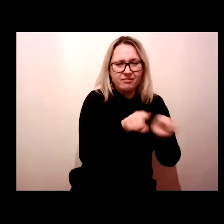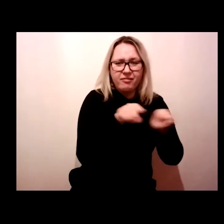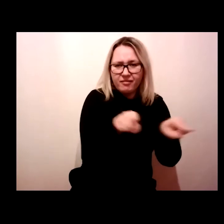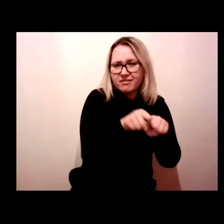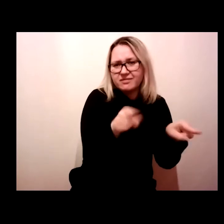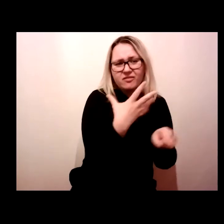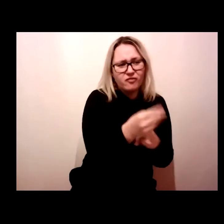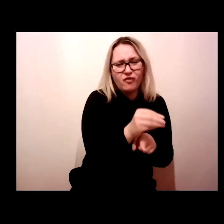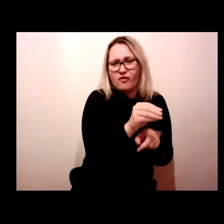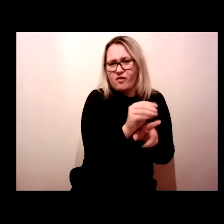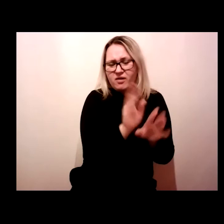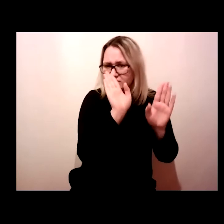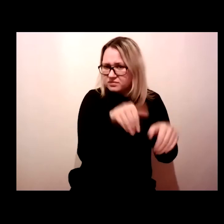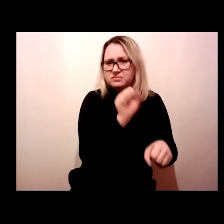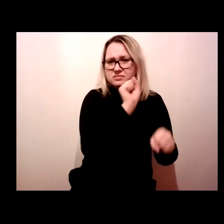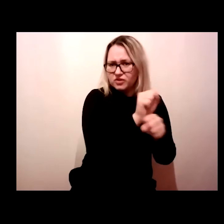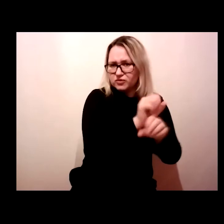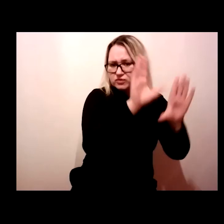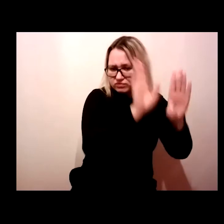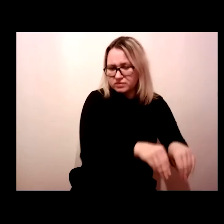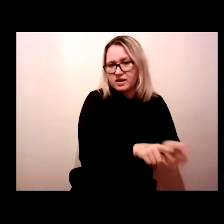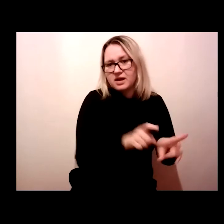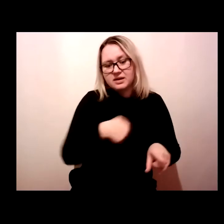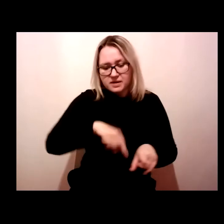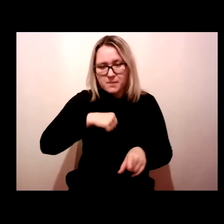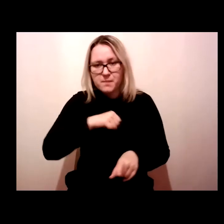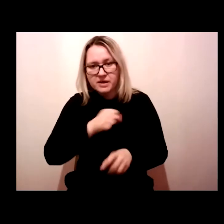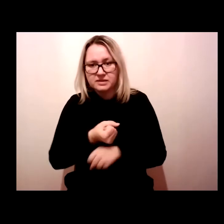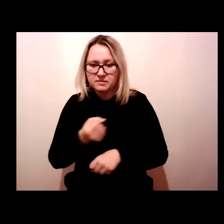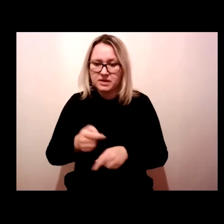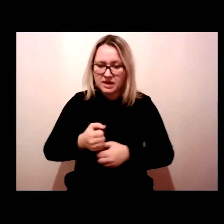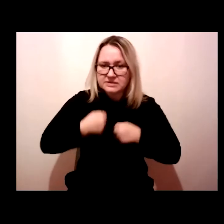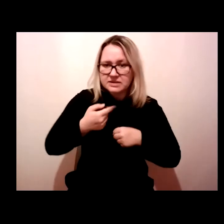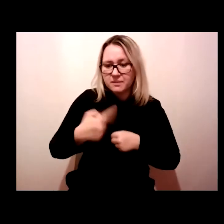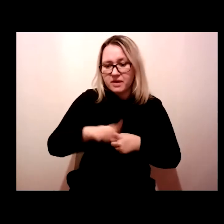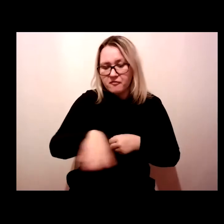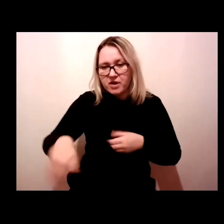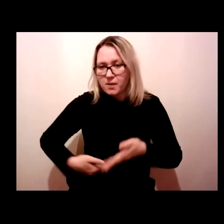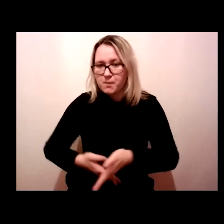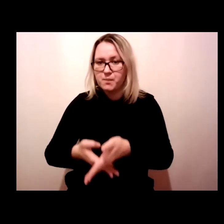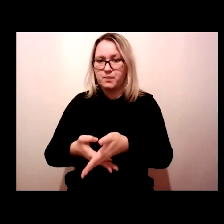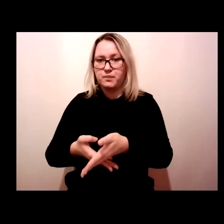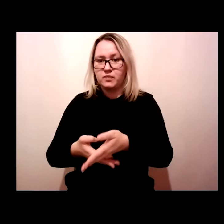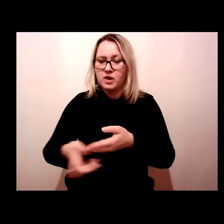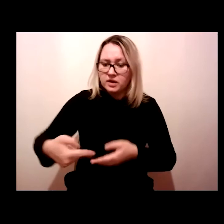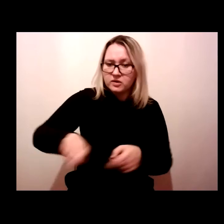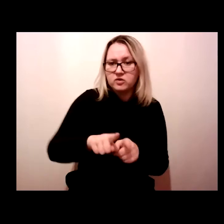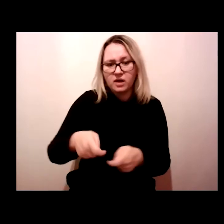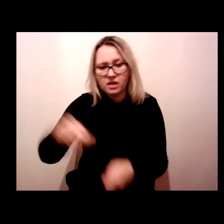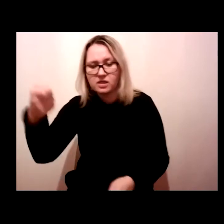ir tiesiog and we stengtis have to read padėti fewer tiem vaikam propaganda ir jų labiau messages,